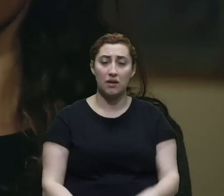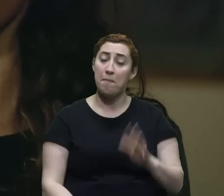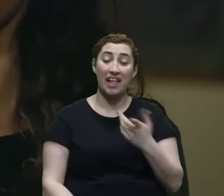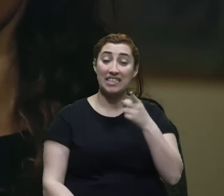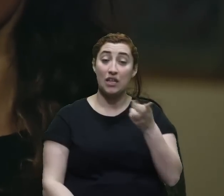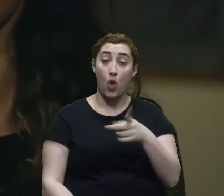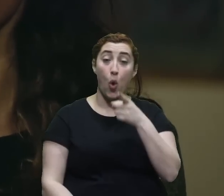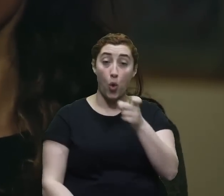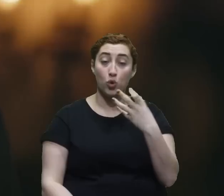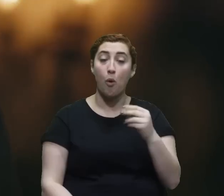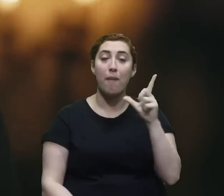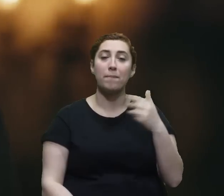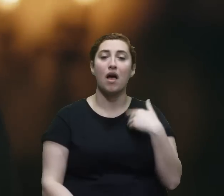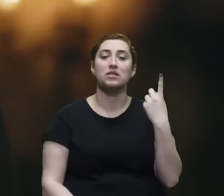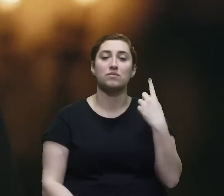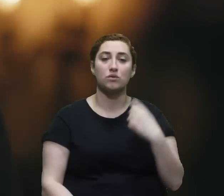Belki de seni öldürmeliydim dün.